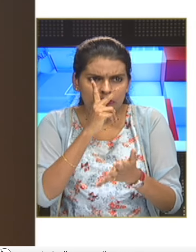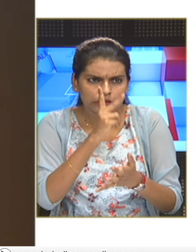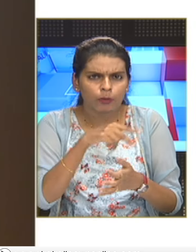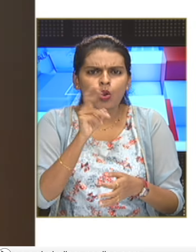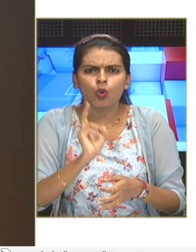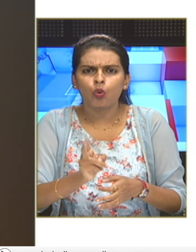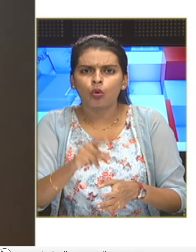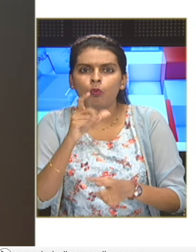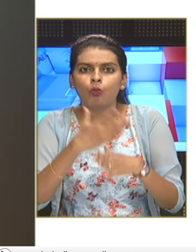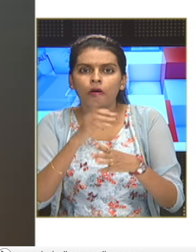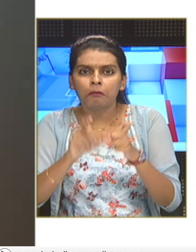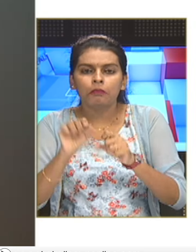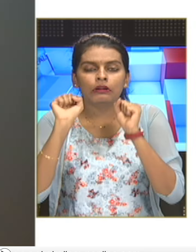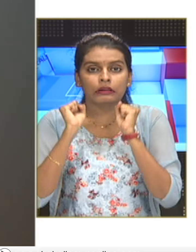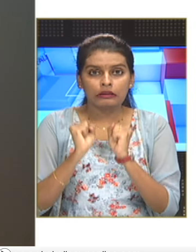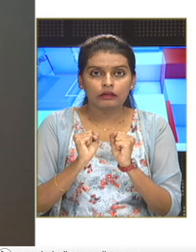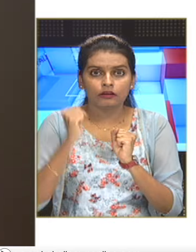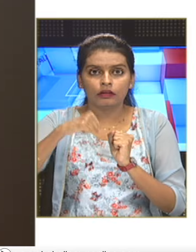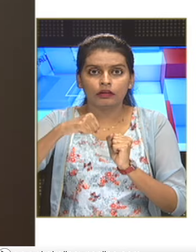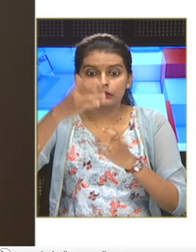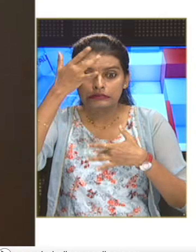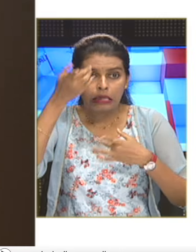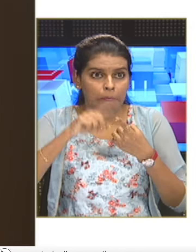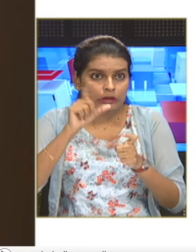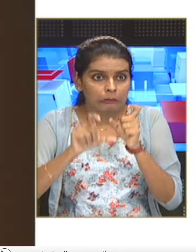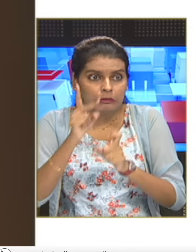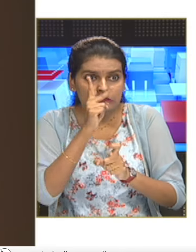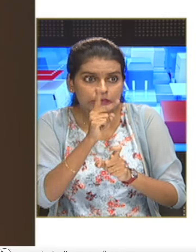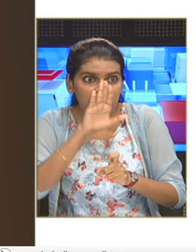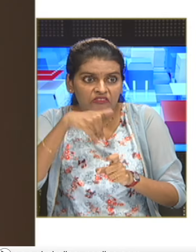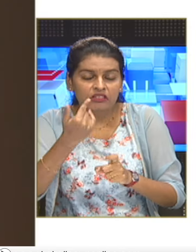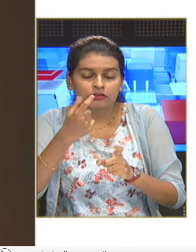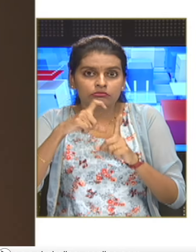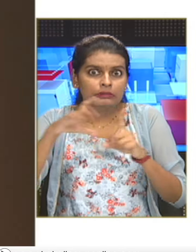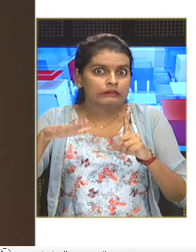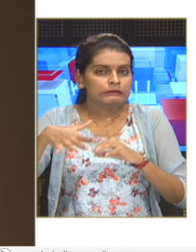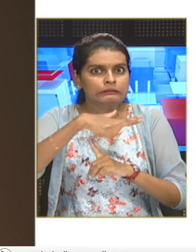സാധാരണ ജീവനക്കാർ ഇരിക്കുന്നത്. രോഗികൾ കണ്ടതിനാലാണ് വൻ അപകടം ഒഴിവായത്.